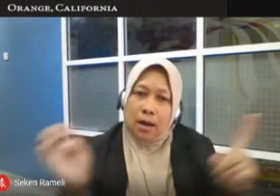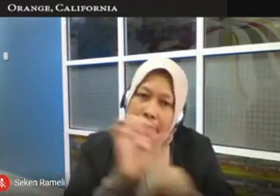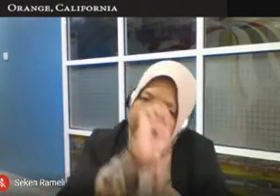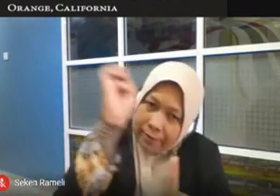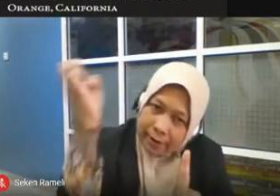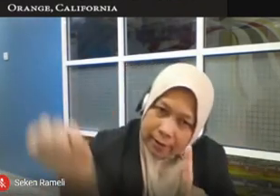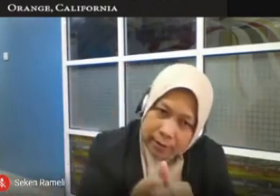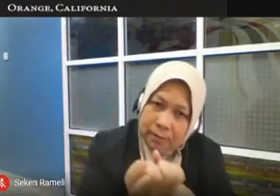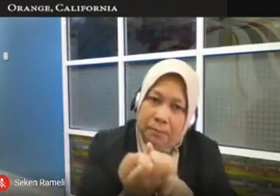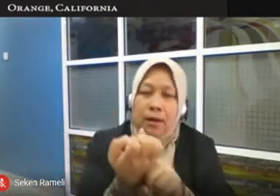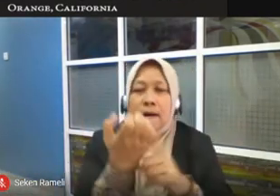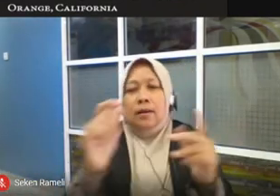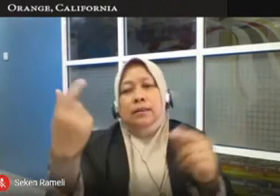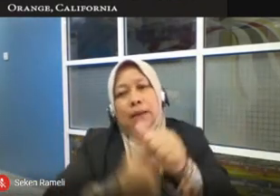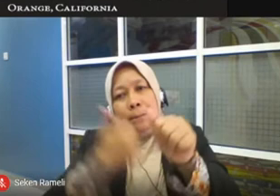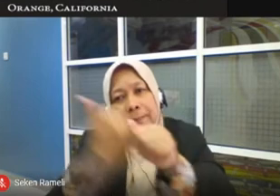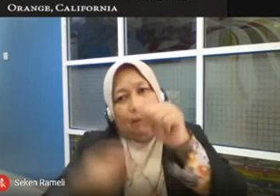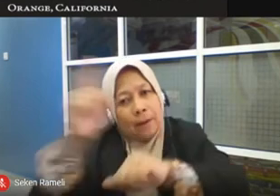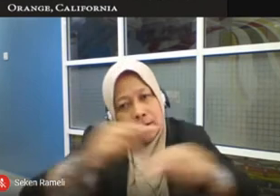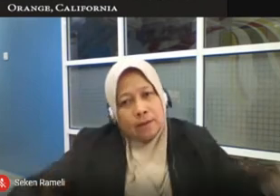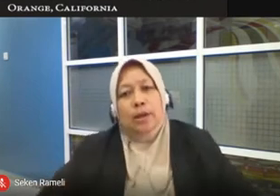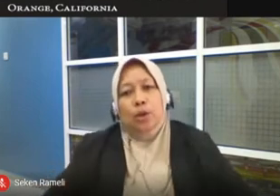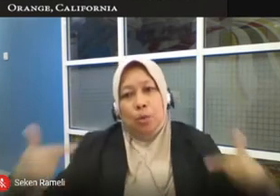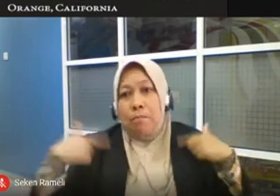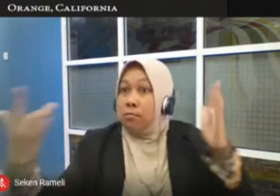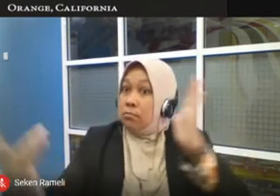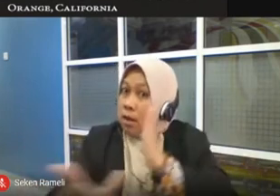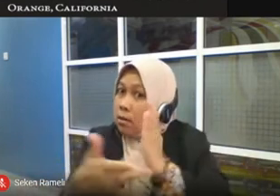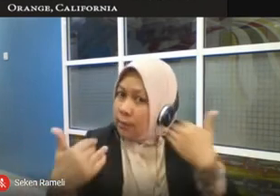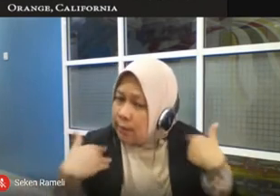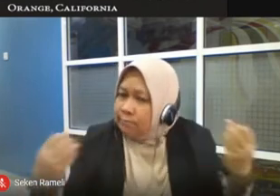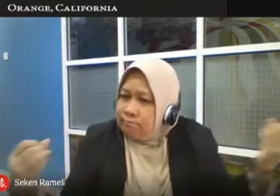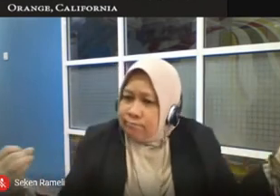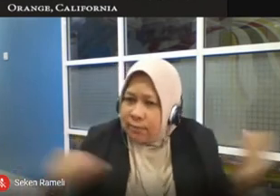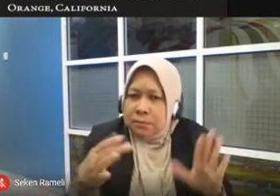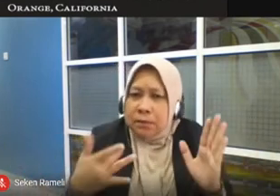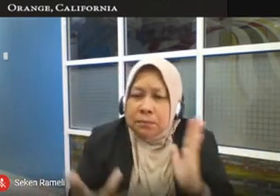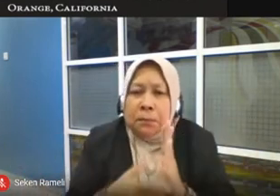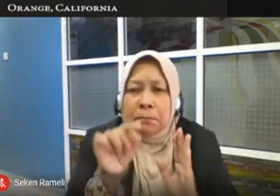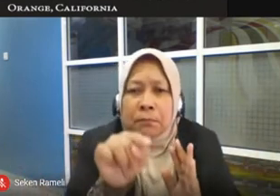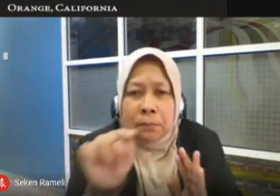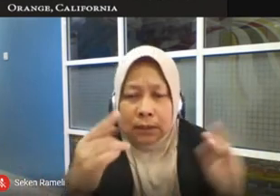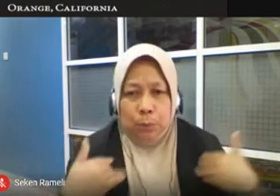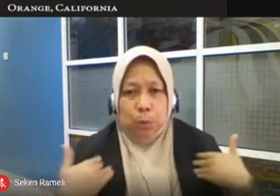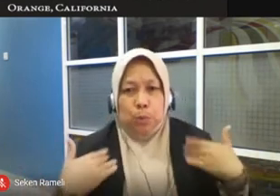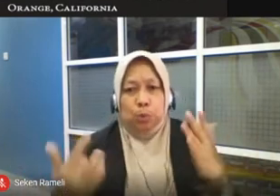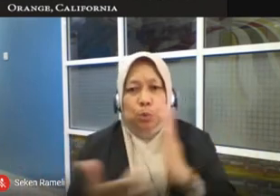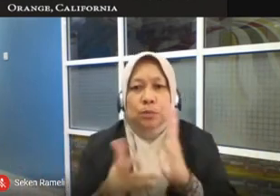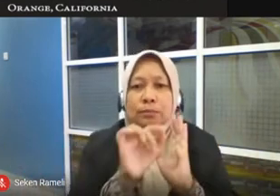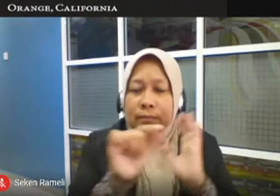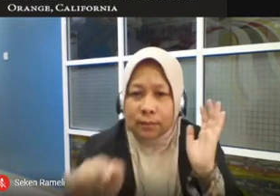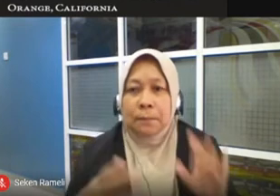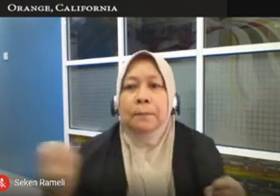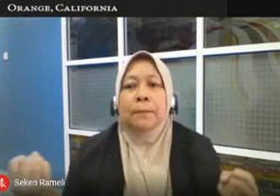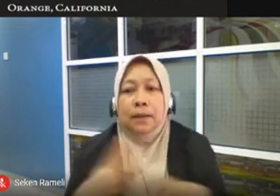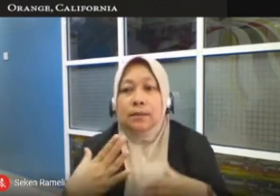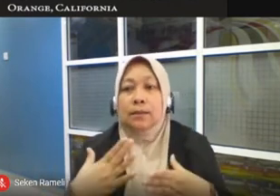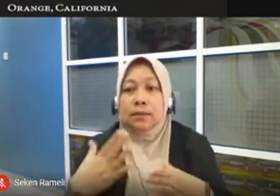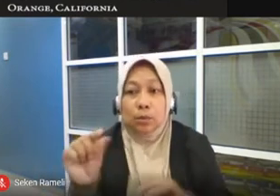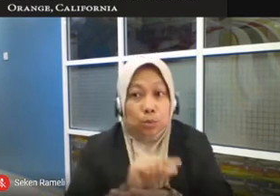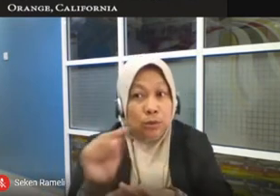environment, daily life dan sebagainya. Teknologi pun ada, teknologi ada yang orang takut nak guna artificial teknologi. Biasanya orang yang takut dan